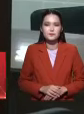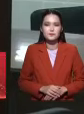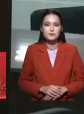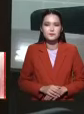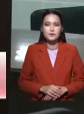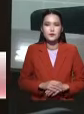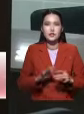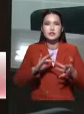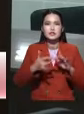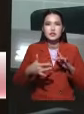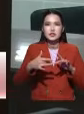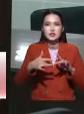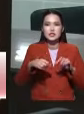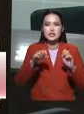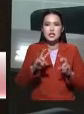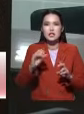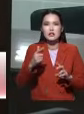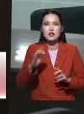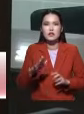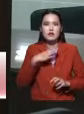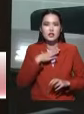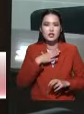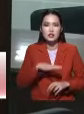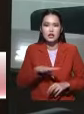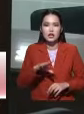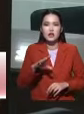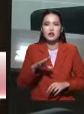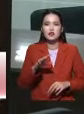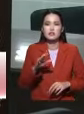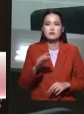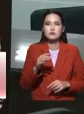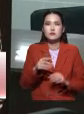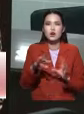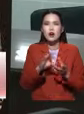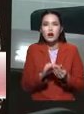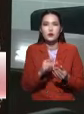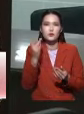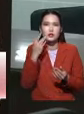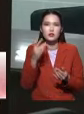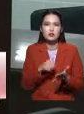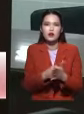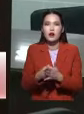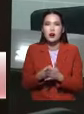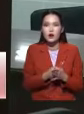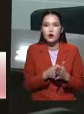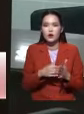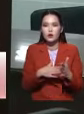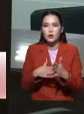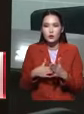алу мүмкін болмаған осы дүңгіршекті. Жазған, ешқандай нәтиже болмаған. Содан мен